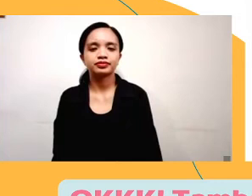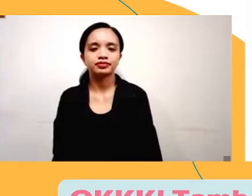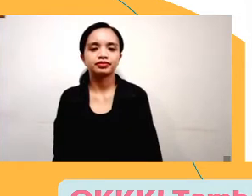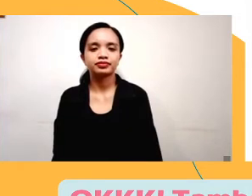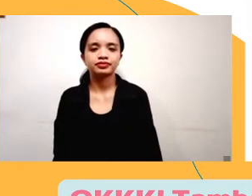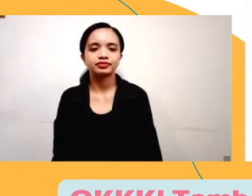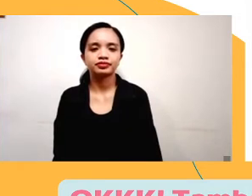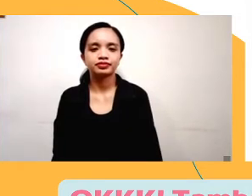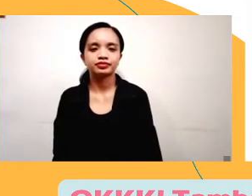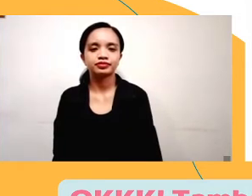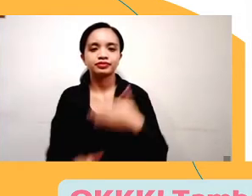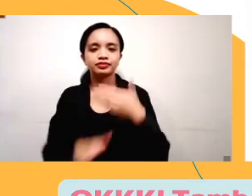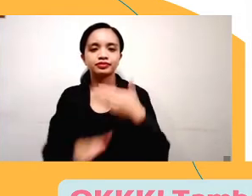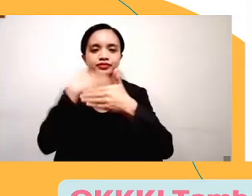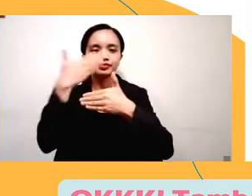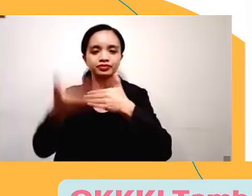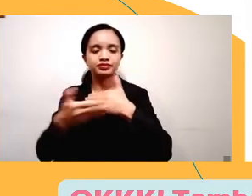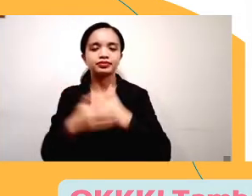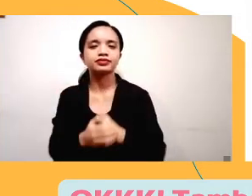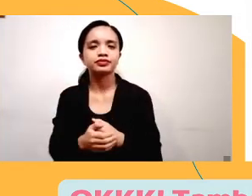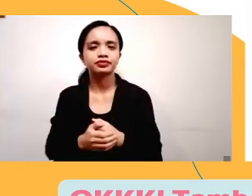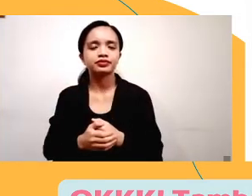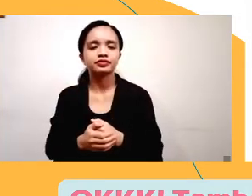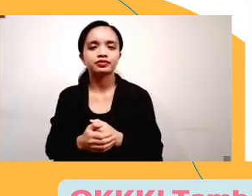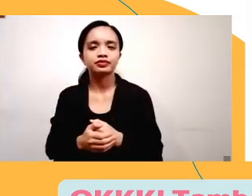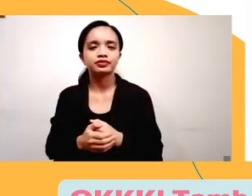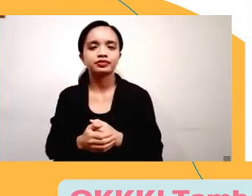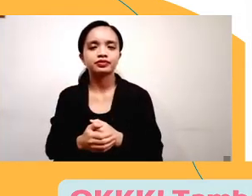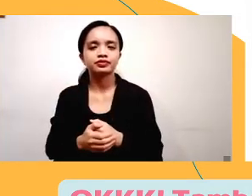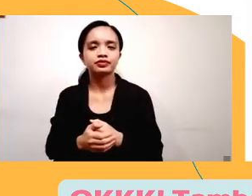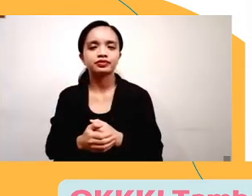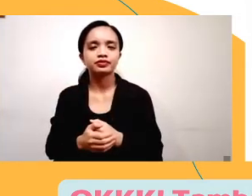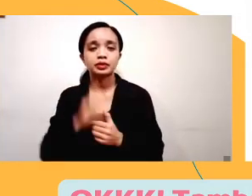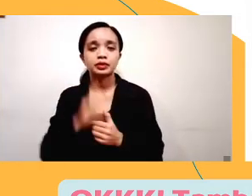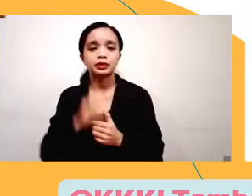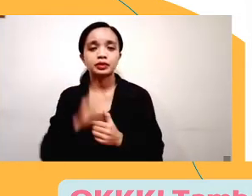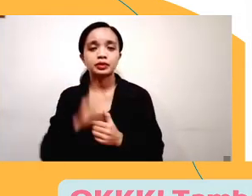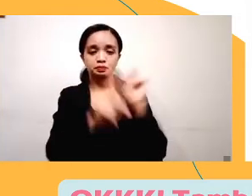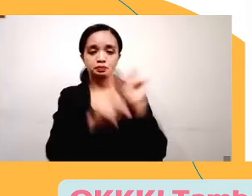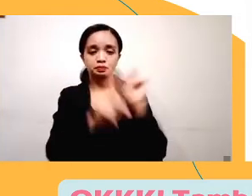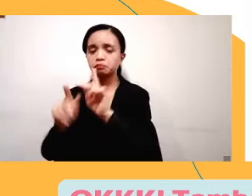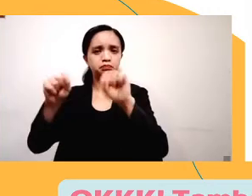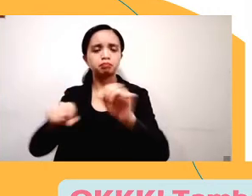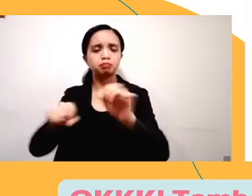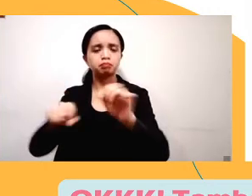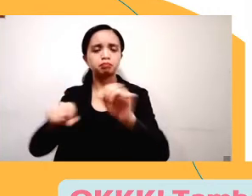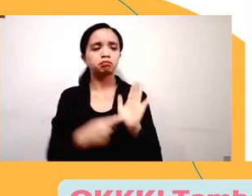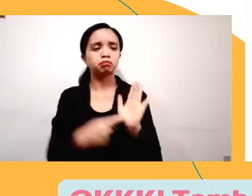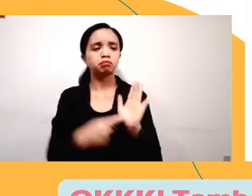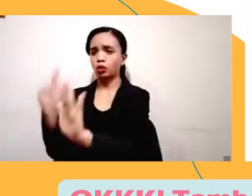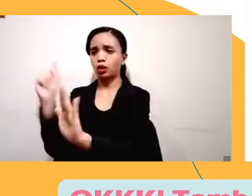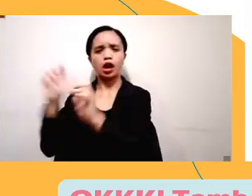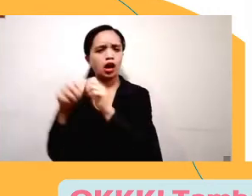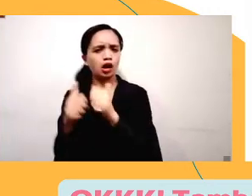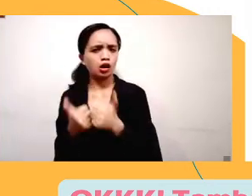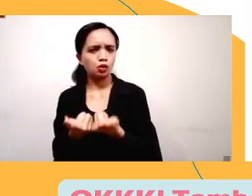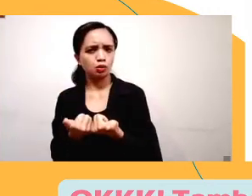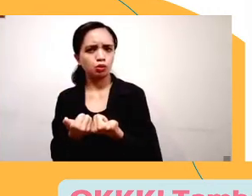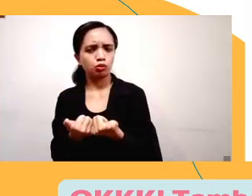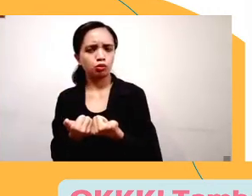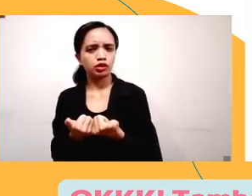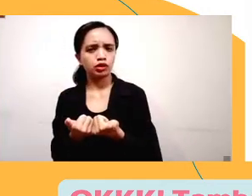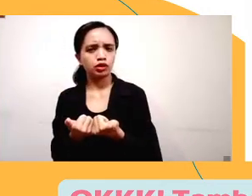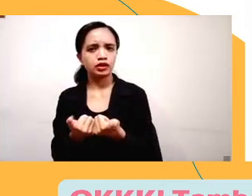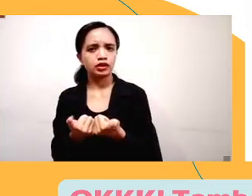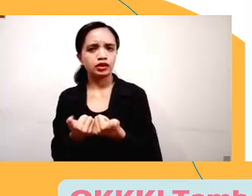Yan. So, hindi lamang sa mga individual na tao, no, pwede rin natin itong ipakita. sa pagsuporta sa